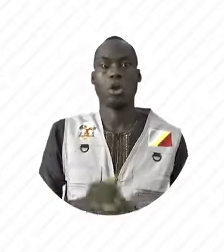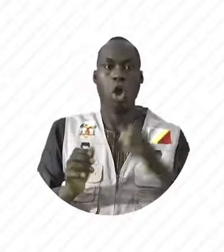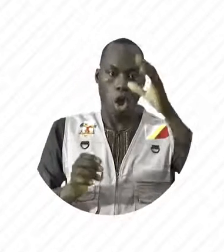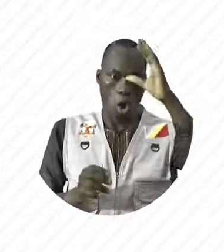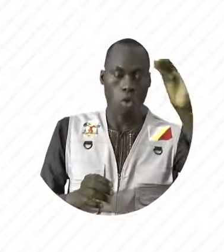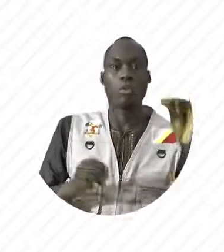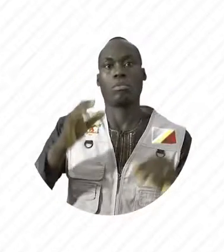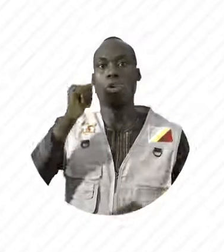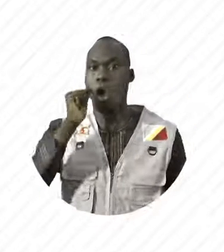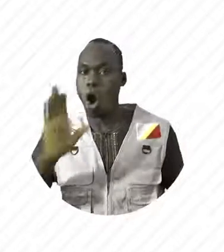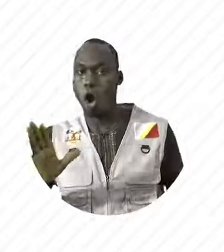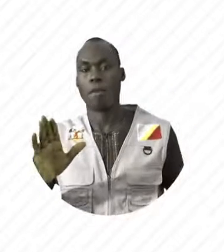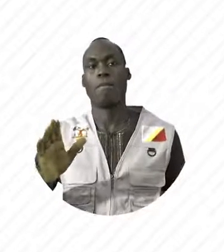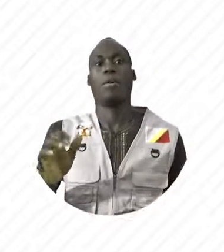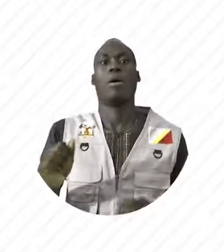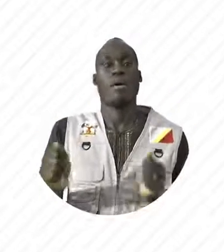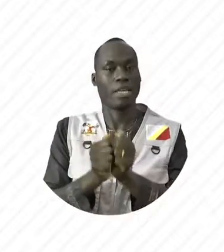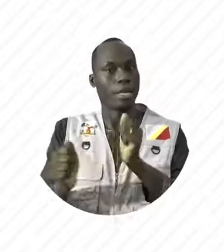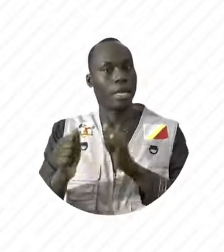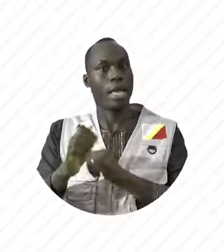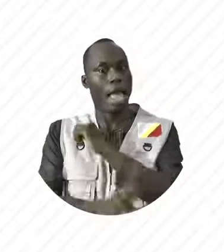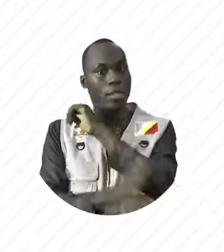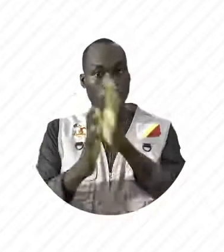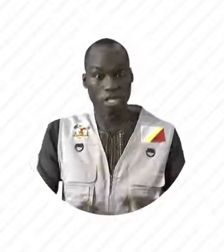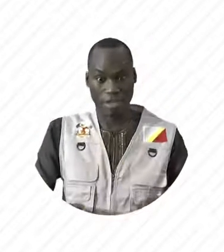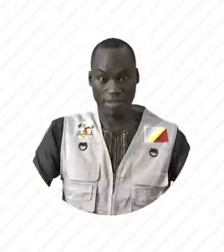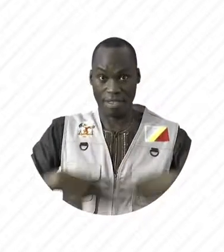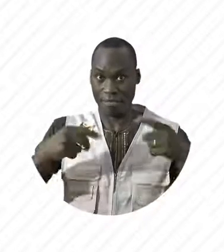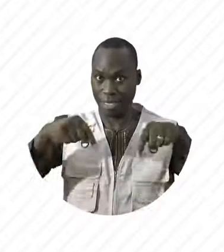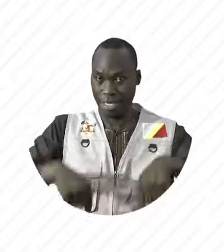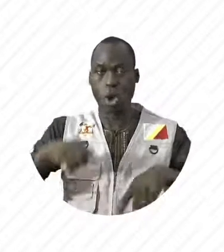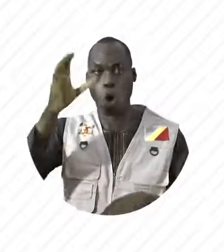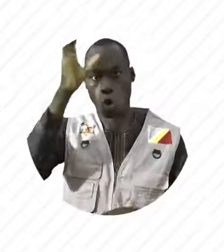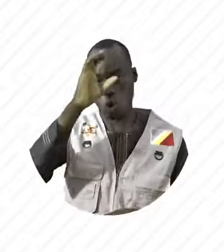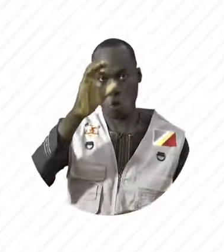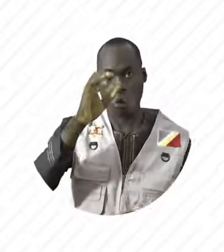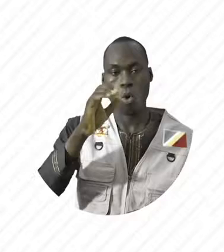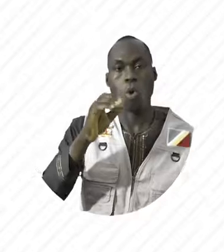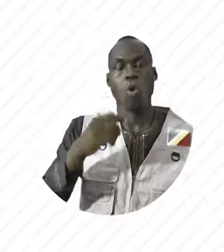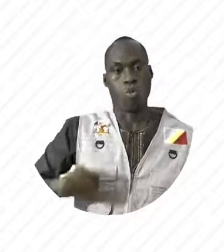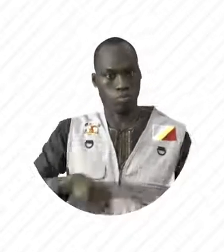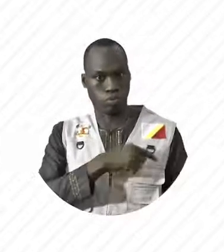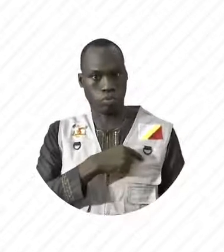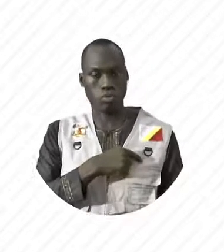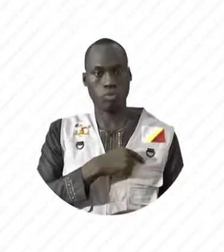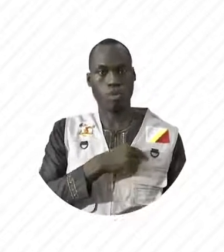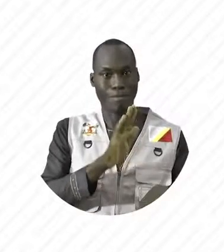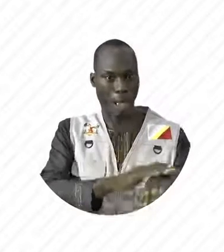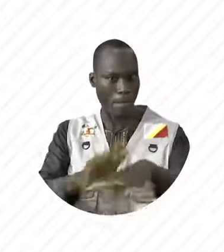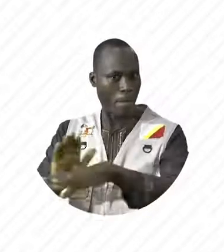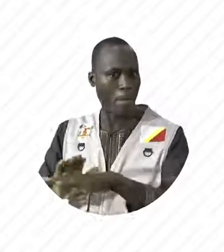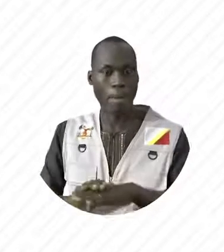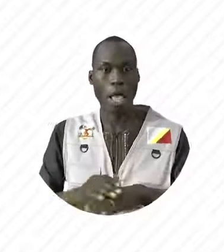Congolaises, Congolais et étrangers vivant au Congo, nous vous rappelons que le vaccin offre un grand espoir